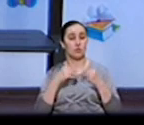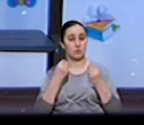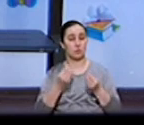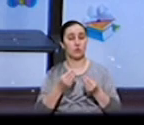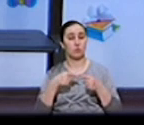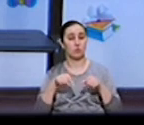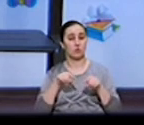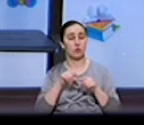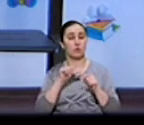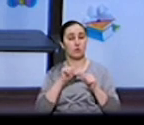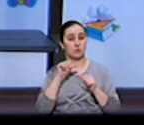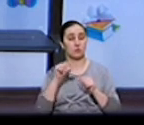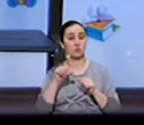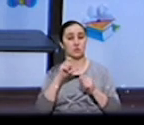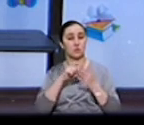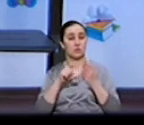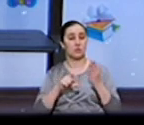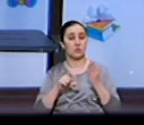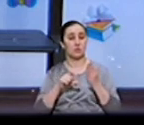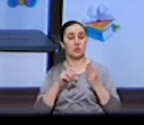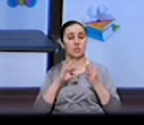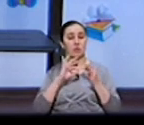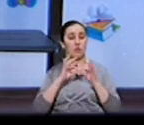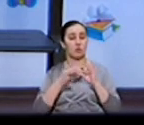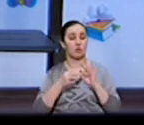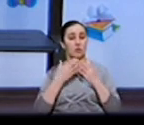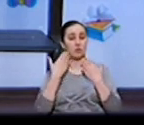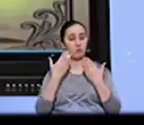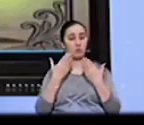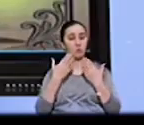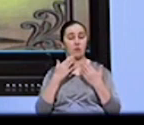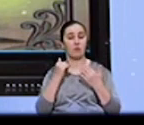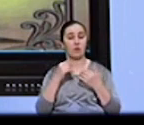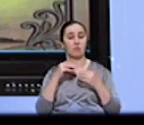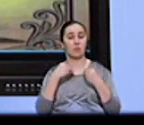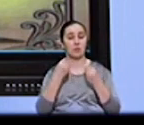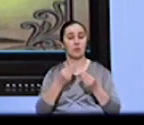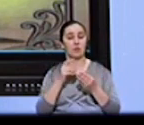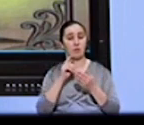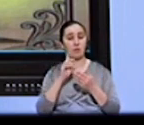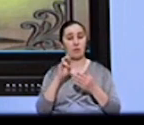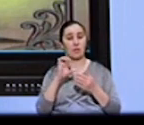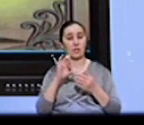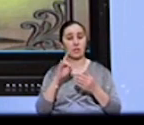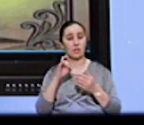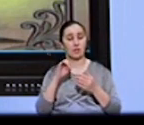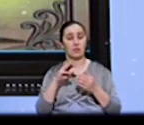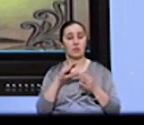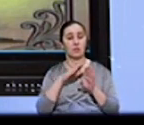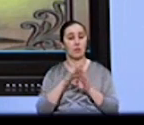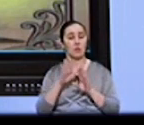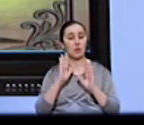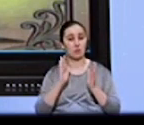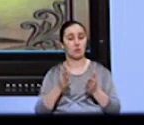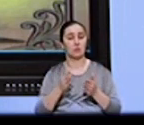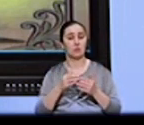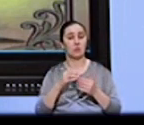bering. Bundan tashqari, she'rni ifodali o'qing va berilgan nasihatlarga amal